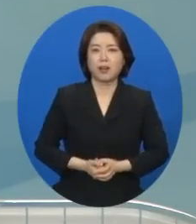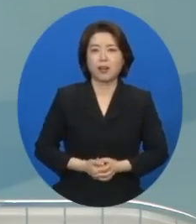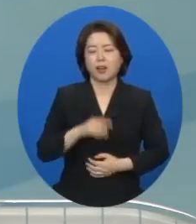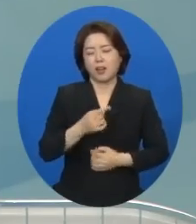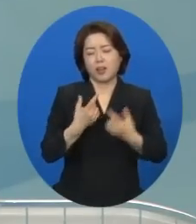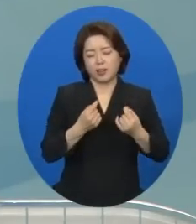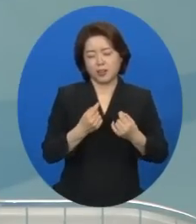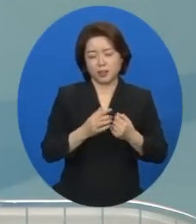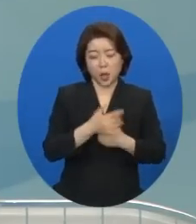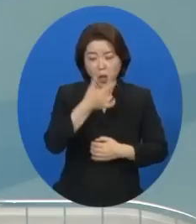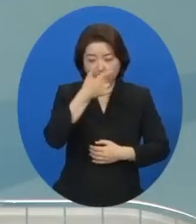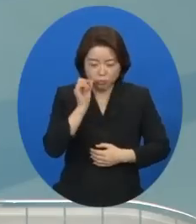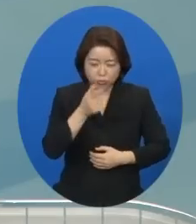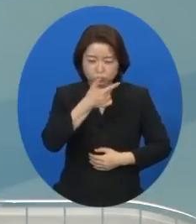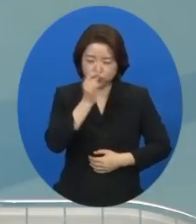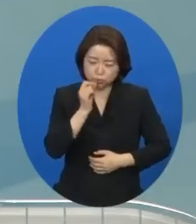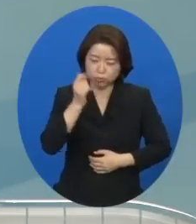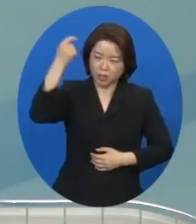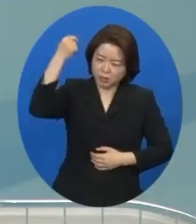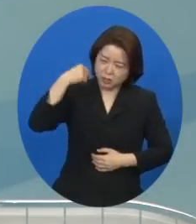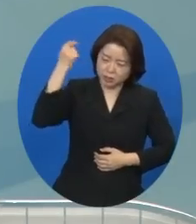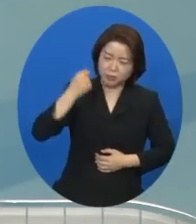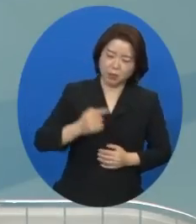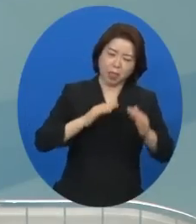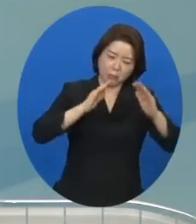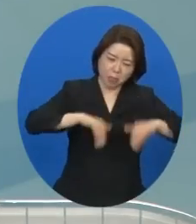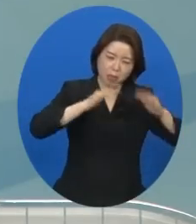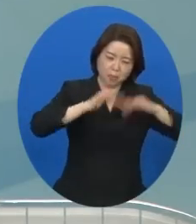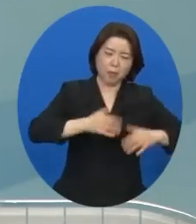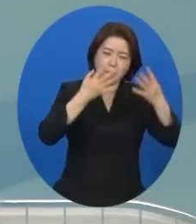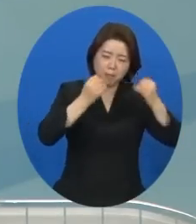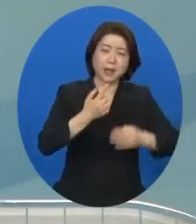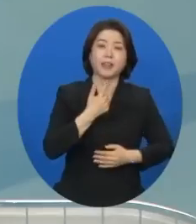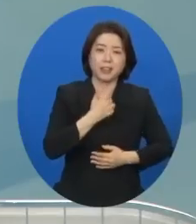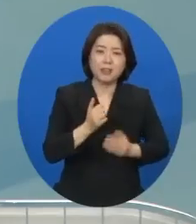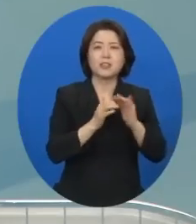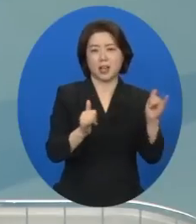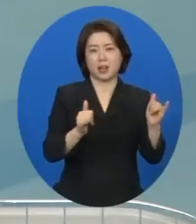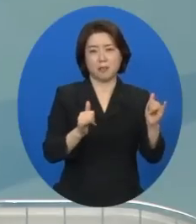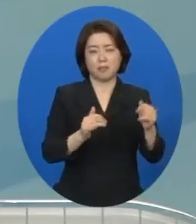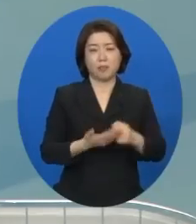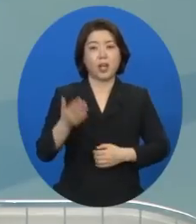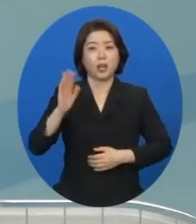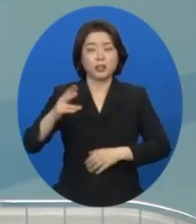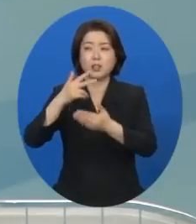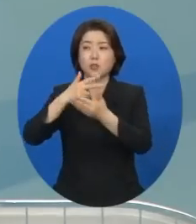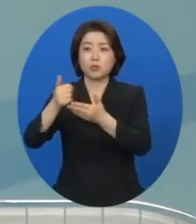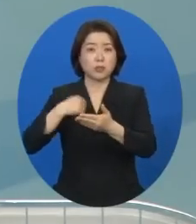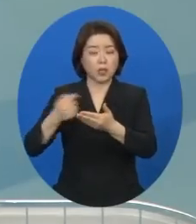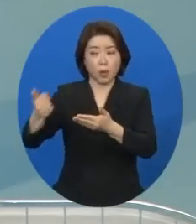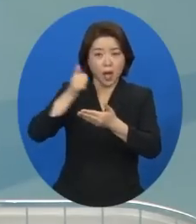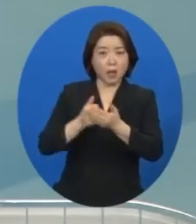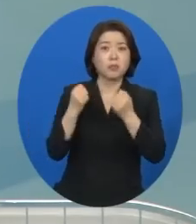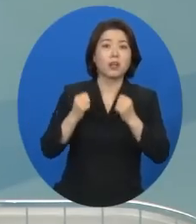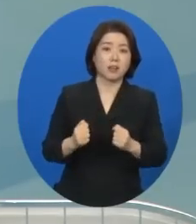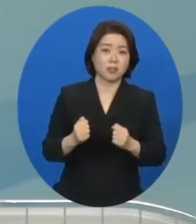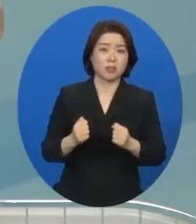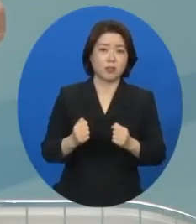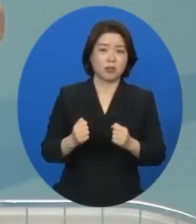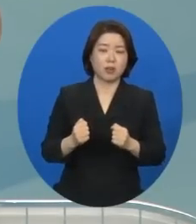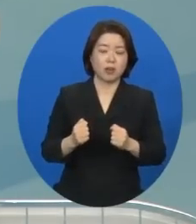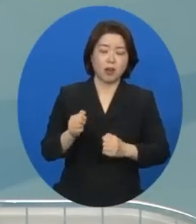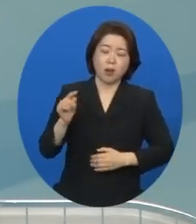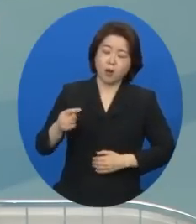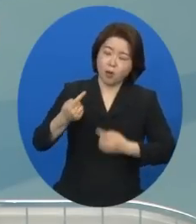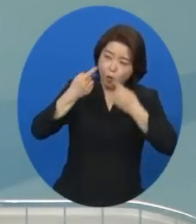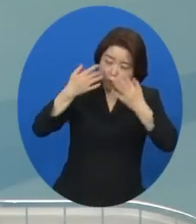그렇게 열등감에 무너졌던 사람이에요. 그런데 주님이 저와 함께 계신데 이게 너무